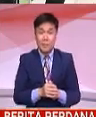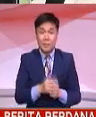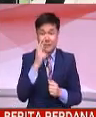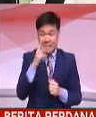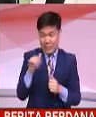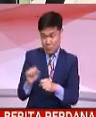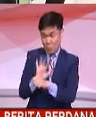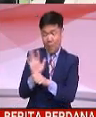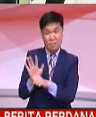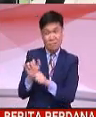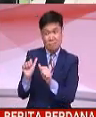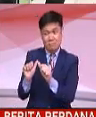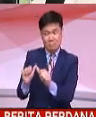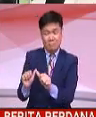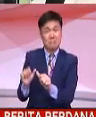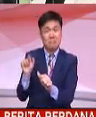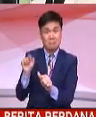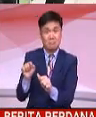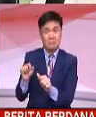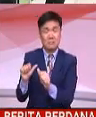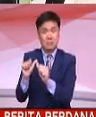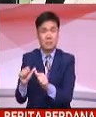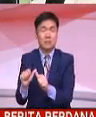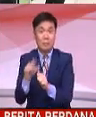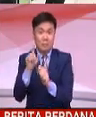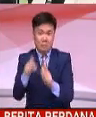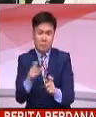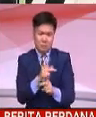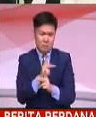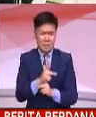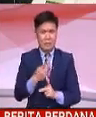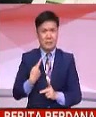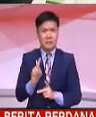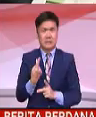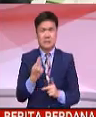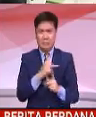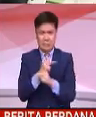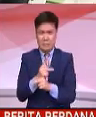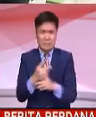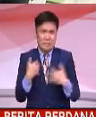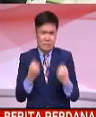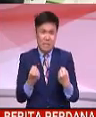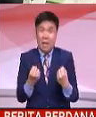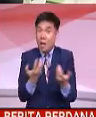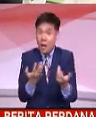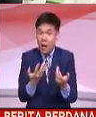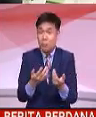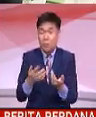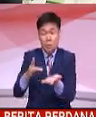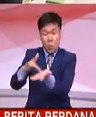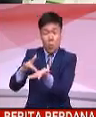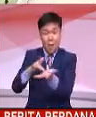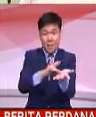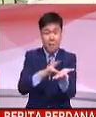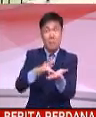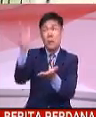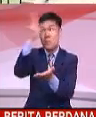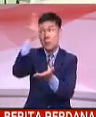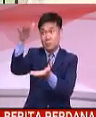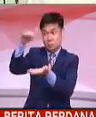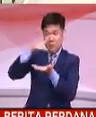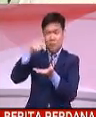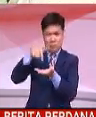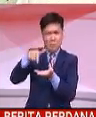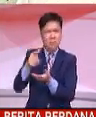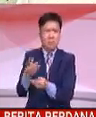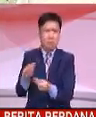selagi COVID ni tak habis, selagi itulah kita mesti jaga kesihatan dengan ubat-ubat yang kerajaan sedia bagi kan. Untuk vaksin